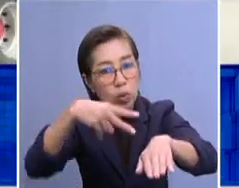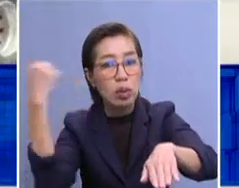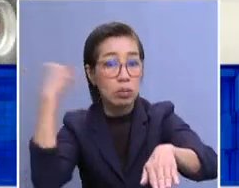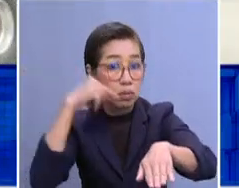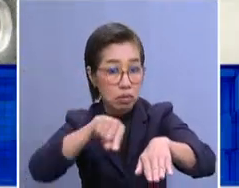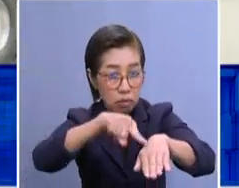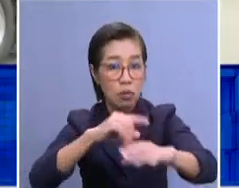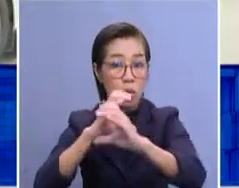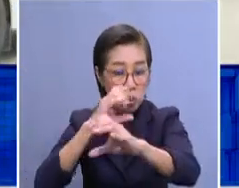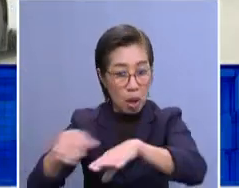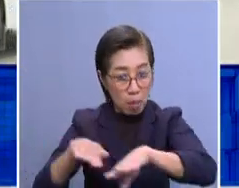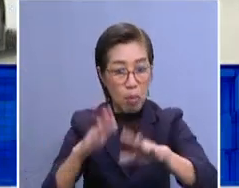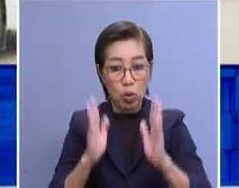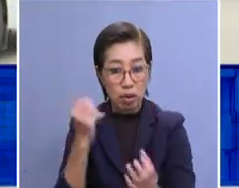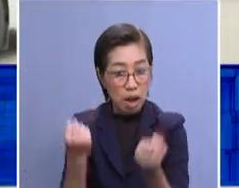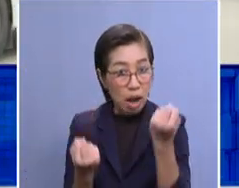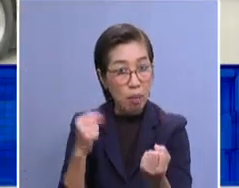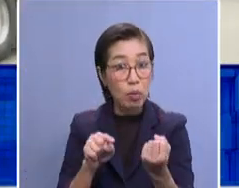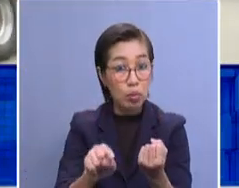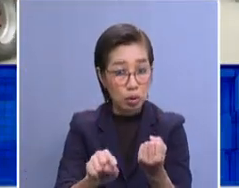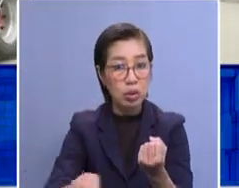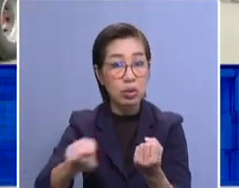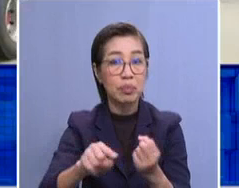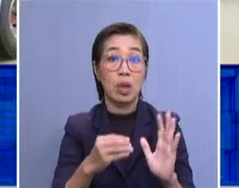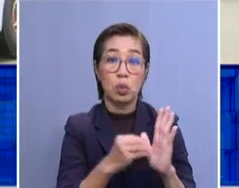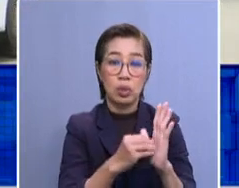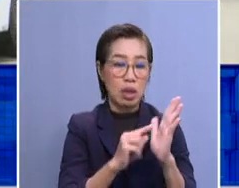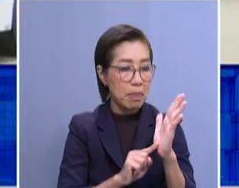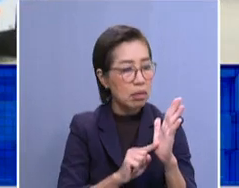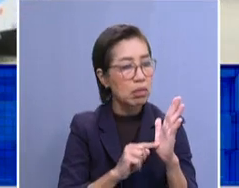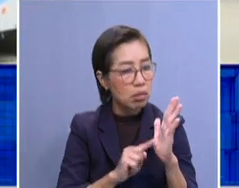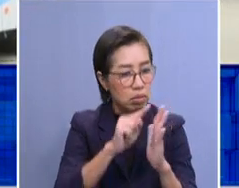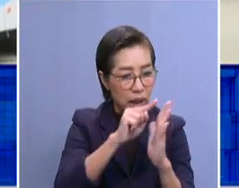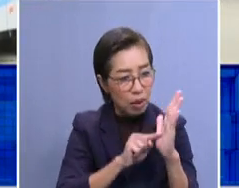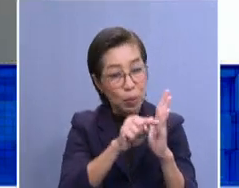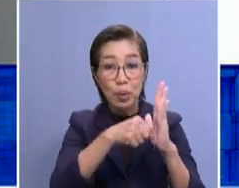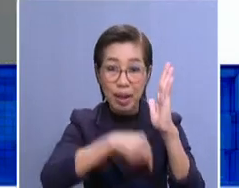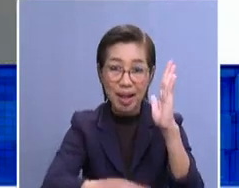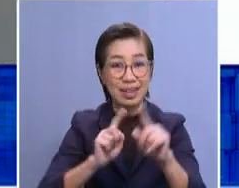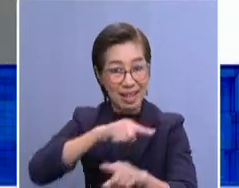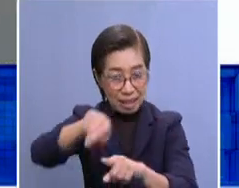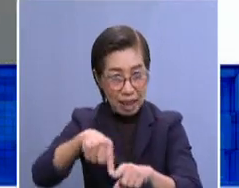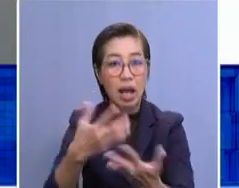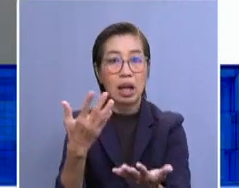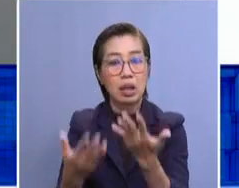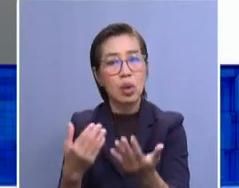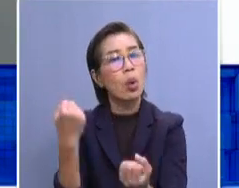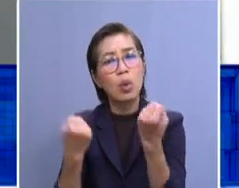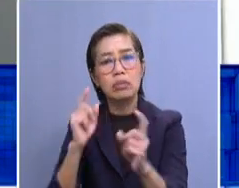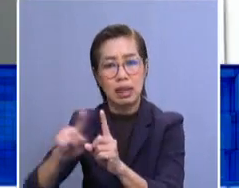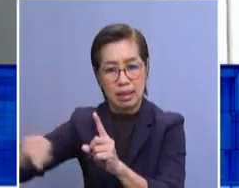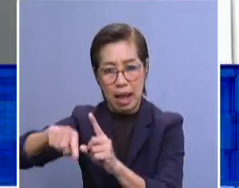โดยสารสาธารณะและพนักงานขับรถหมด 2ก็คือเส้นทางกรุงเทพไปยังต่างจังหวัดแล้วก็ที่3คือระหว่างจังหวัดทุกคัน